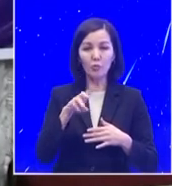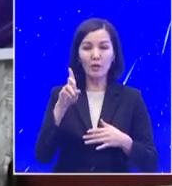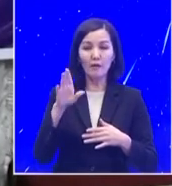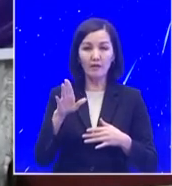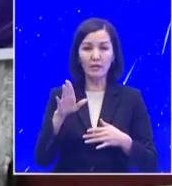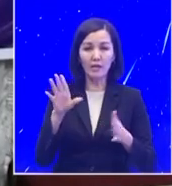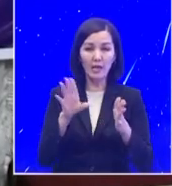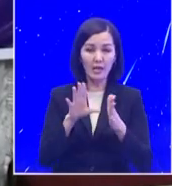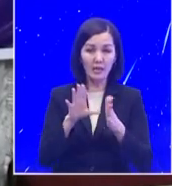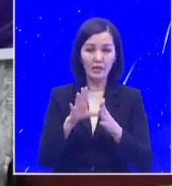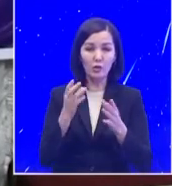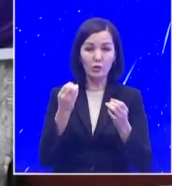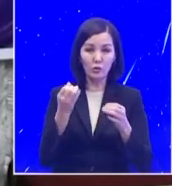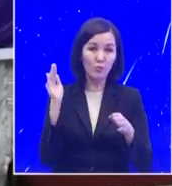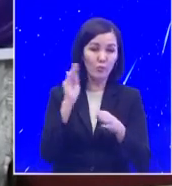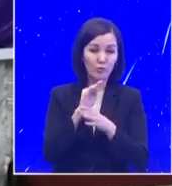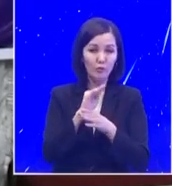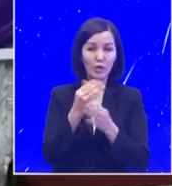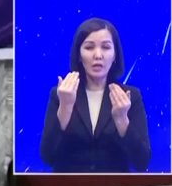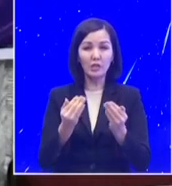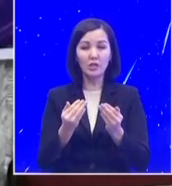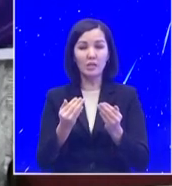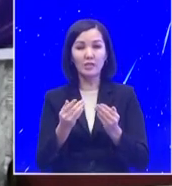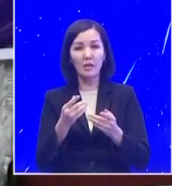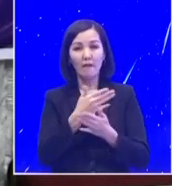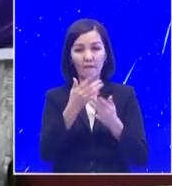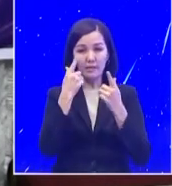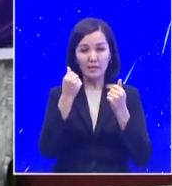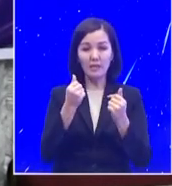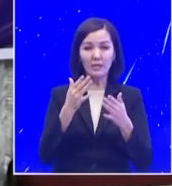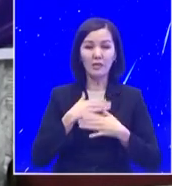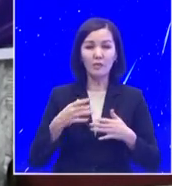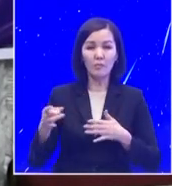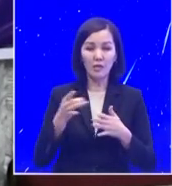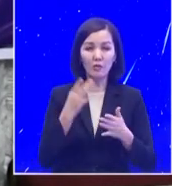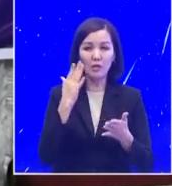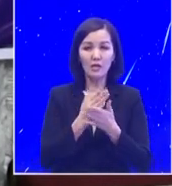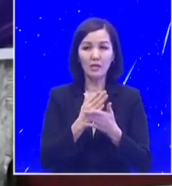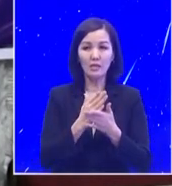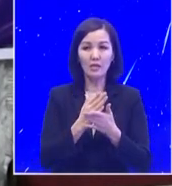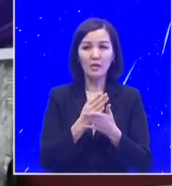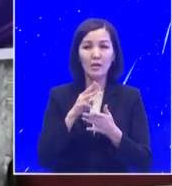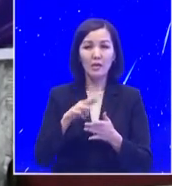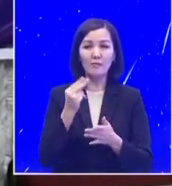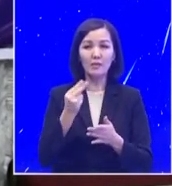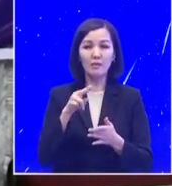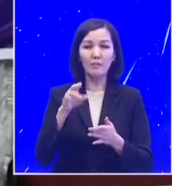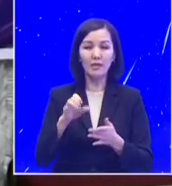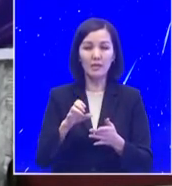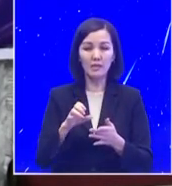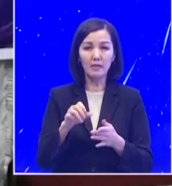мегаватт. Вот. Плюс сейчас у нас, вы знаете, что в нашем регионе есть МЦПС, Международный